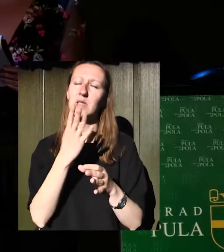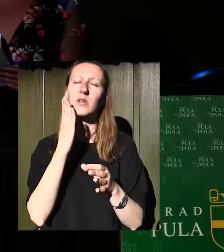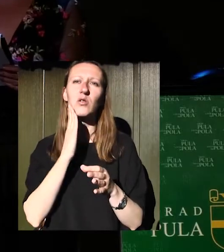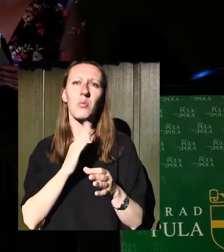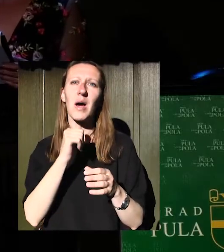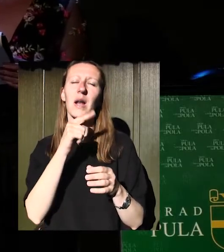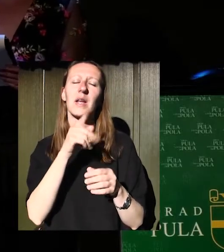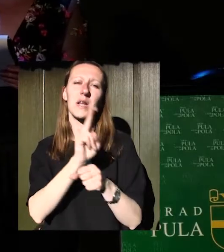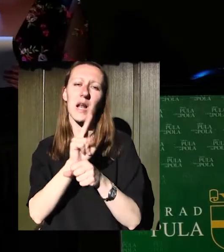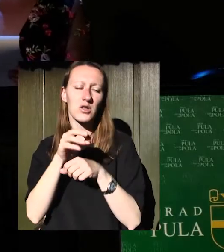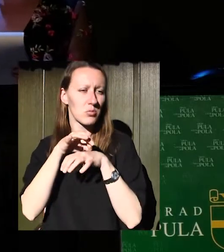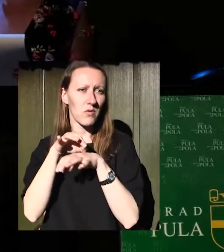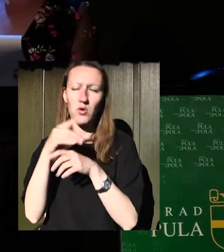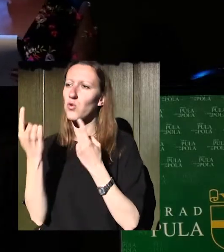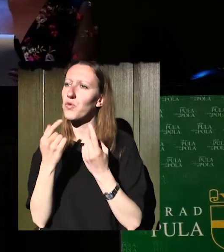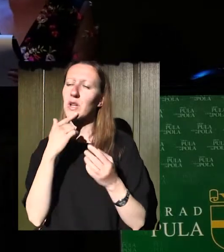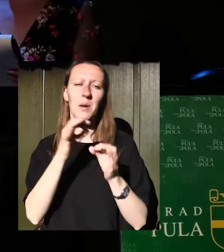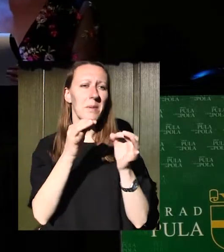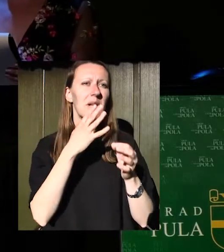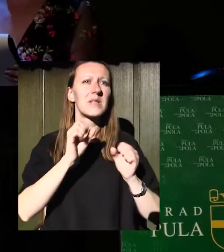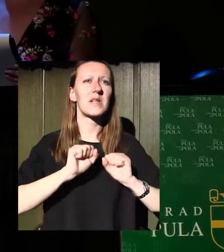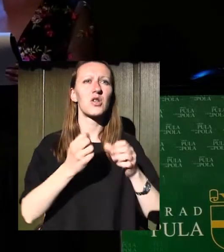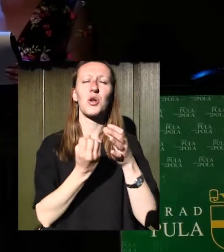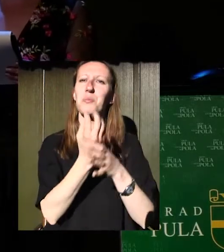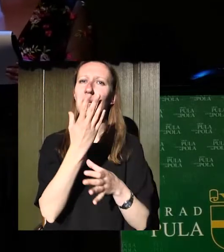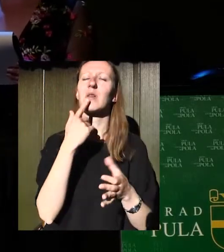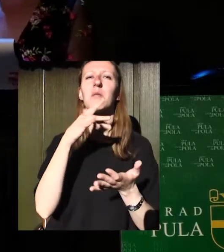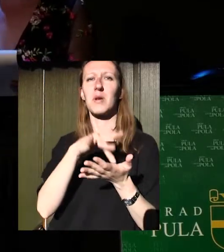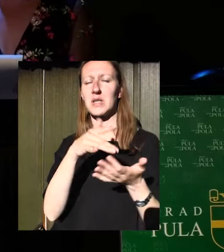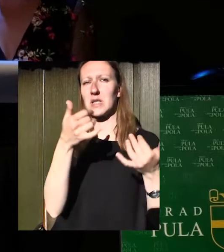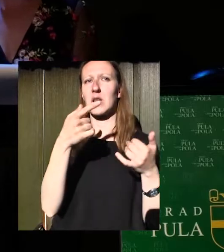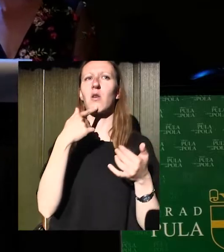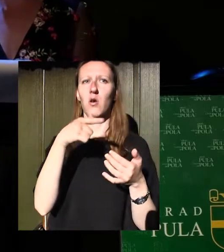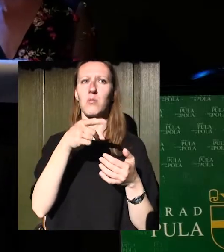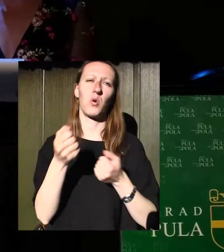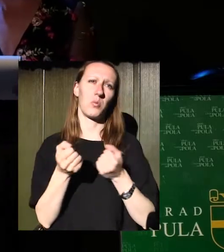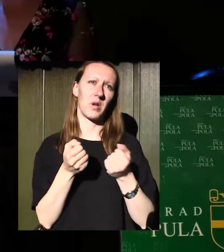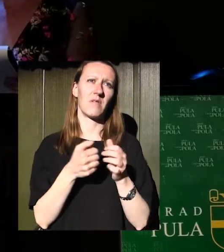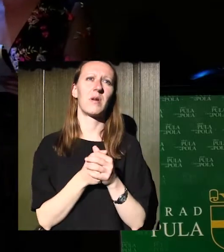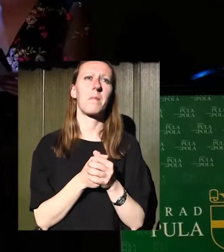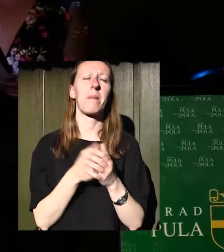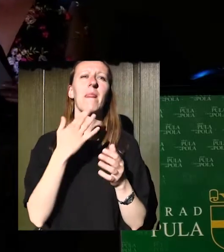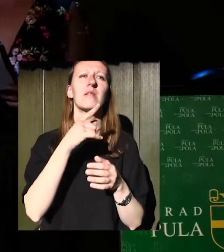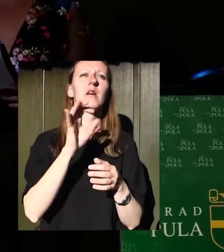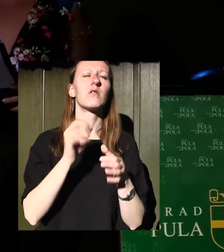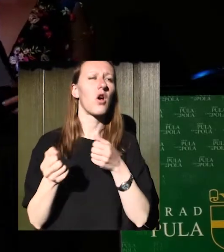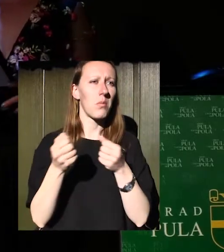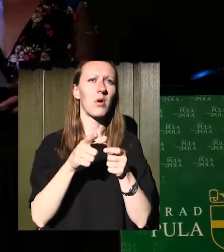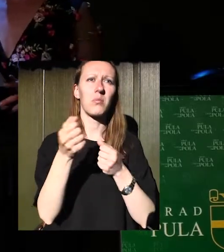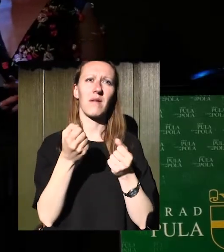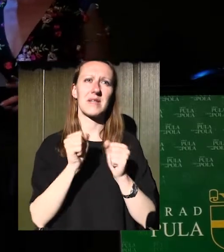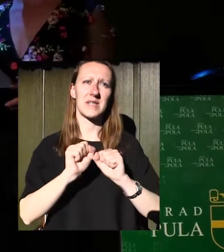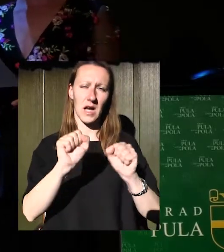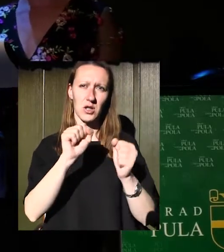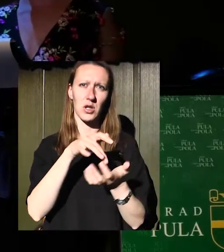prirodnih dobara, te nadzor provođenja uvjeta i mjera zaštite prirode na području kojim upravlja. Za izniman doprinos